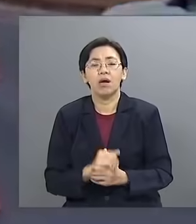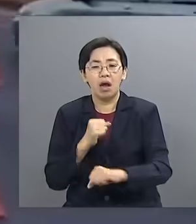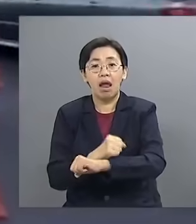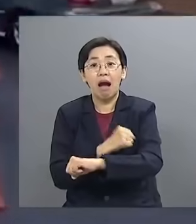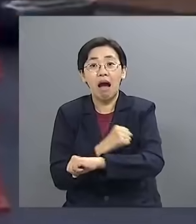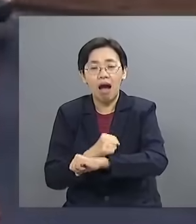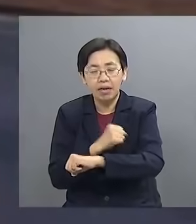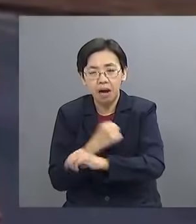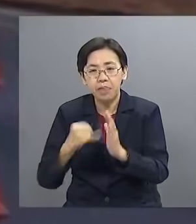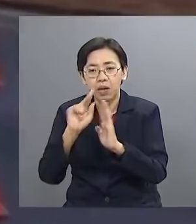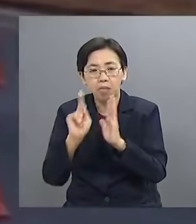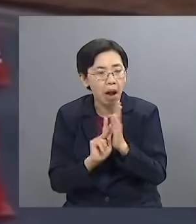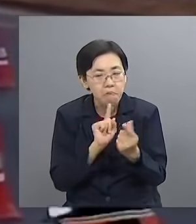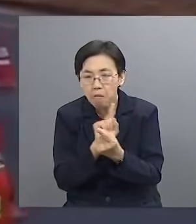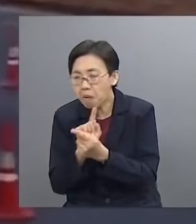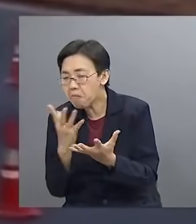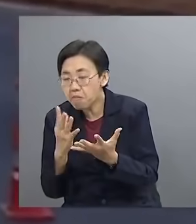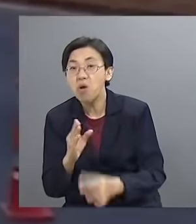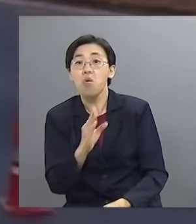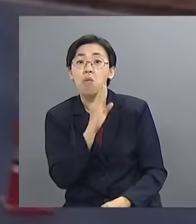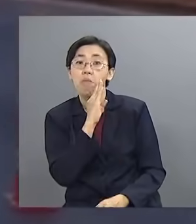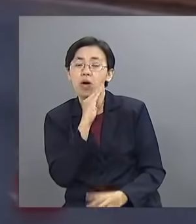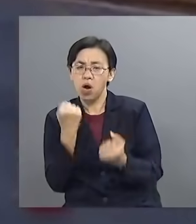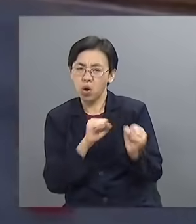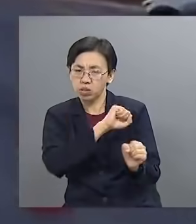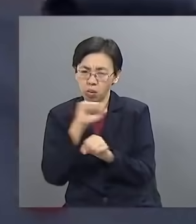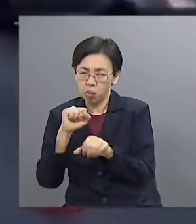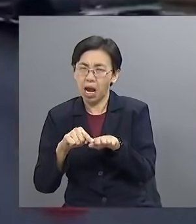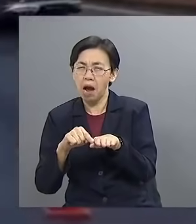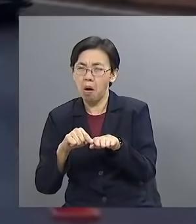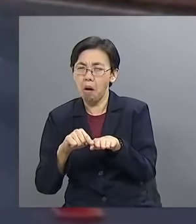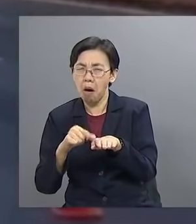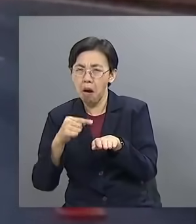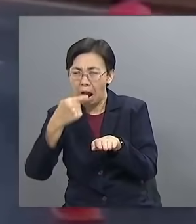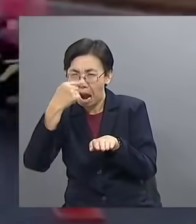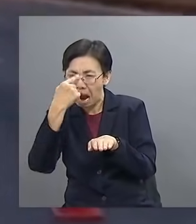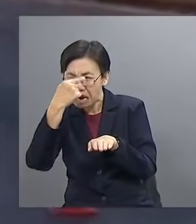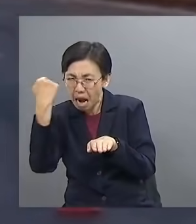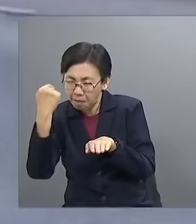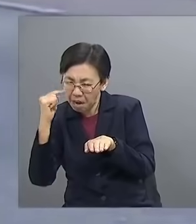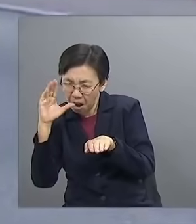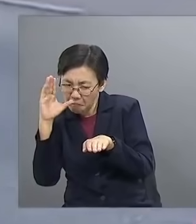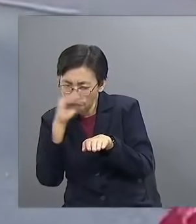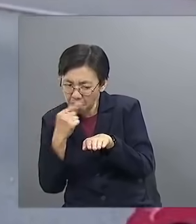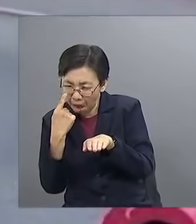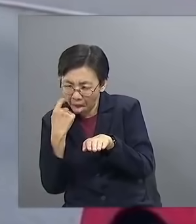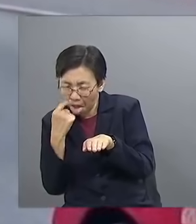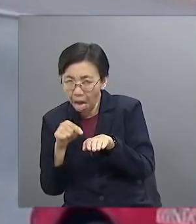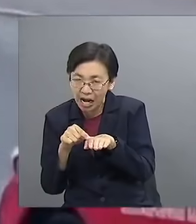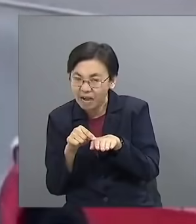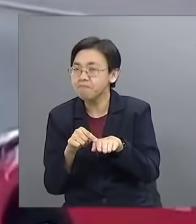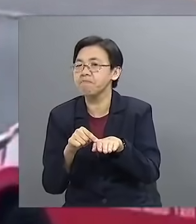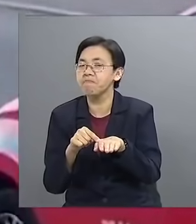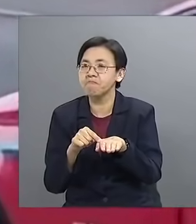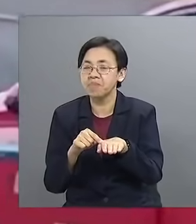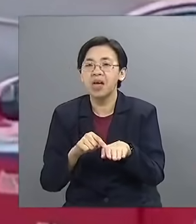ายและหากพบรถตู้ทึบเนี่ยเขาจะตรวจค้นเปิดดูทุกคันเลยค่ะป้องกันการขนย้ายแรงงานข้ามชาติ